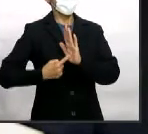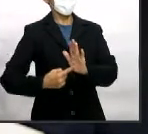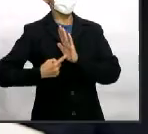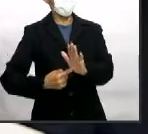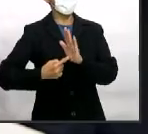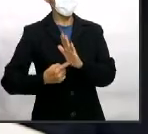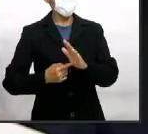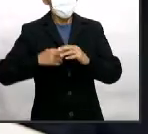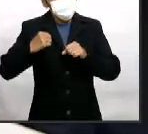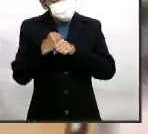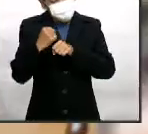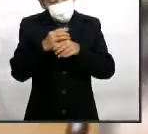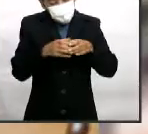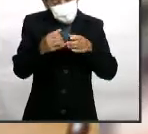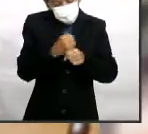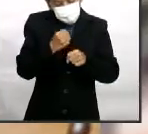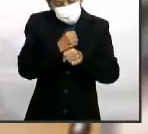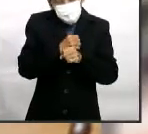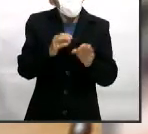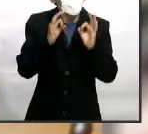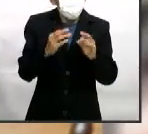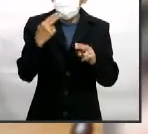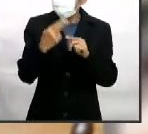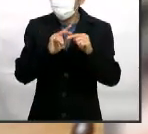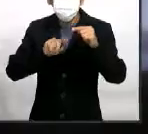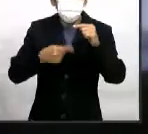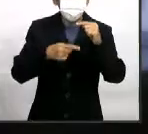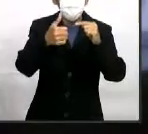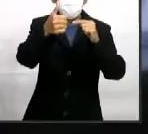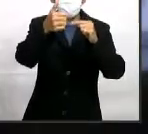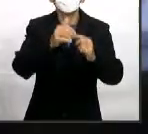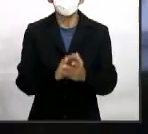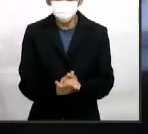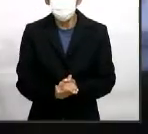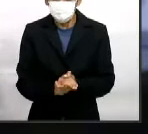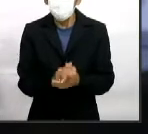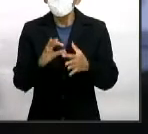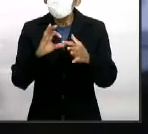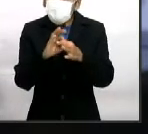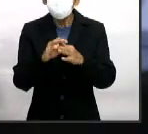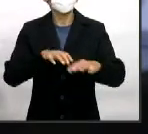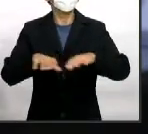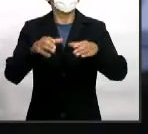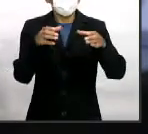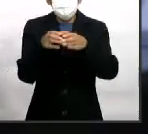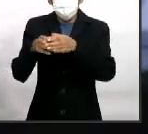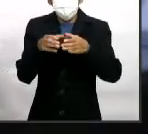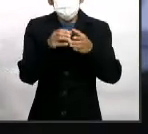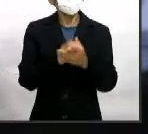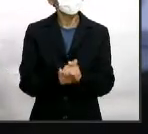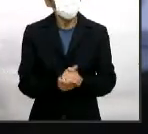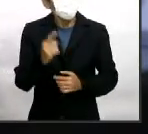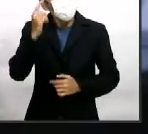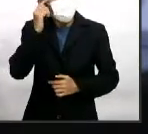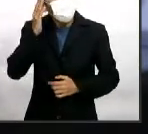แล้วก็ลองไปฝึกซ้อมกันดูถ้าคุณชอบคุณโอเคคุณก็เพิ่มชื่อ นี่ก็คือในแง่ของการจัดทีมจัดอะไรเนาะ ใช่ใช่ ครับในอ